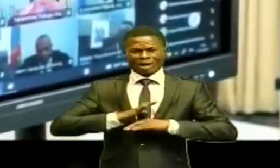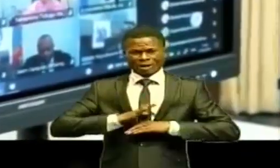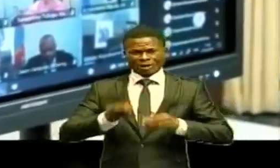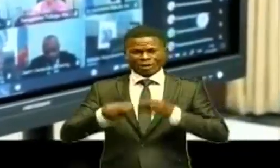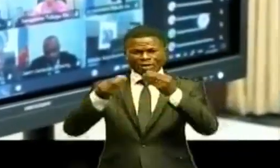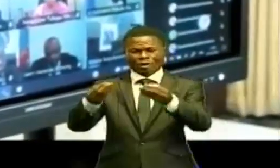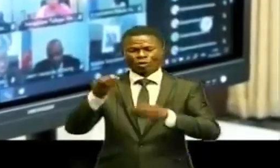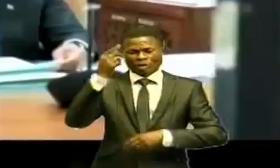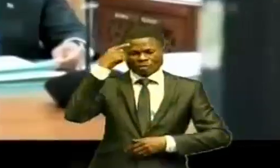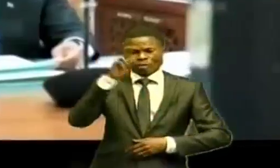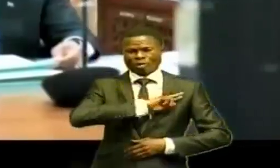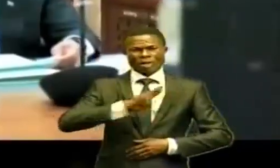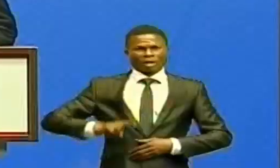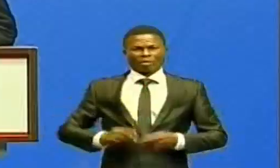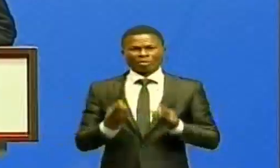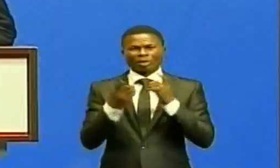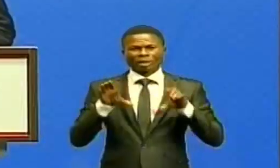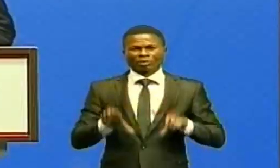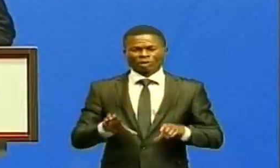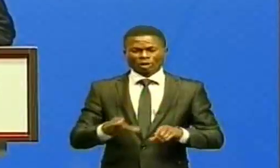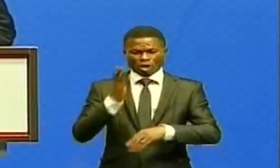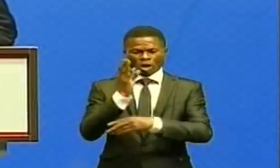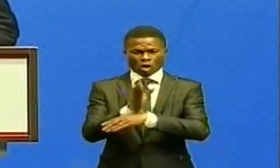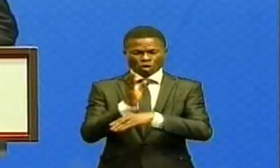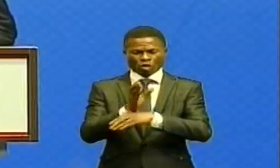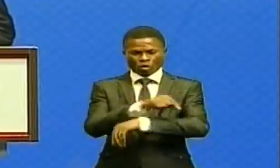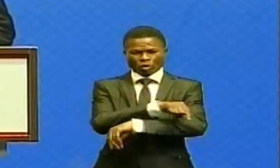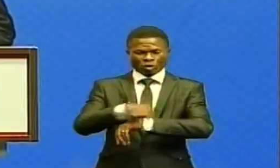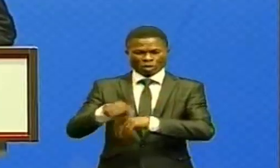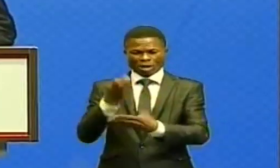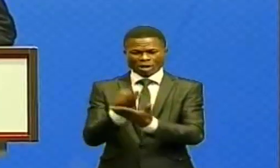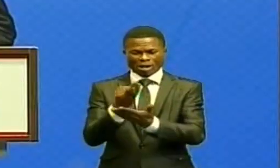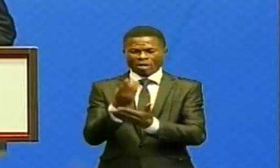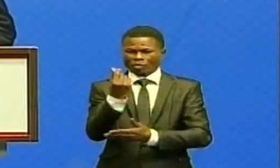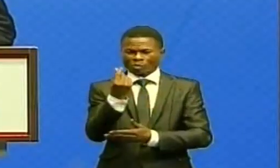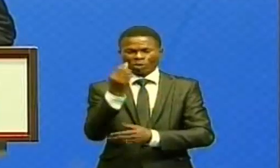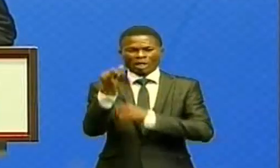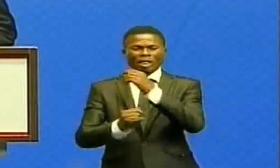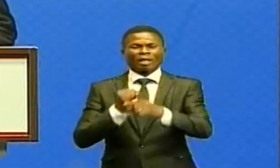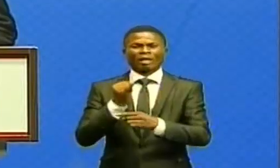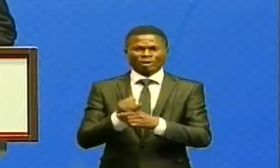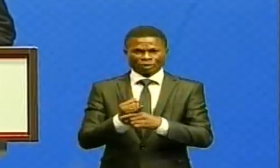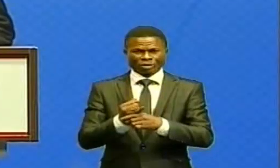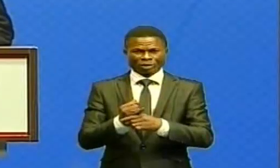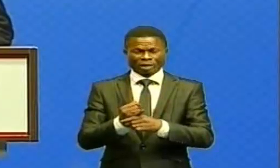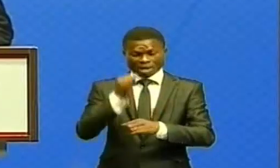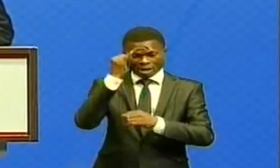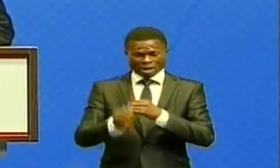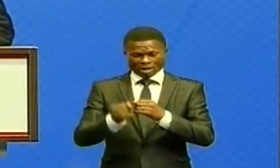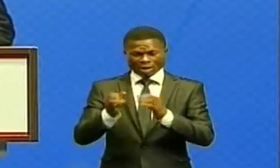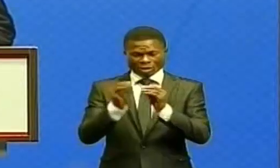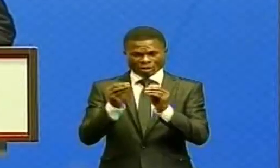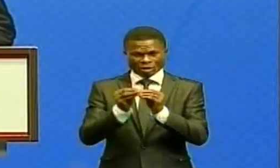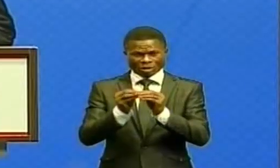à la République démocratique du Congo par le Conseil d'administration du Fonds monétaire international à la suite de la première revue